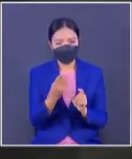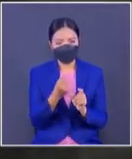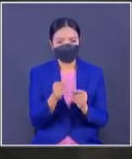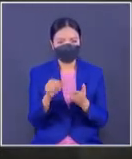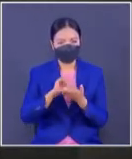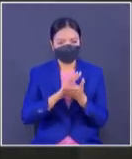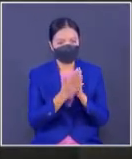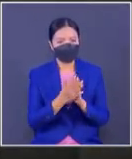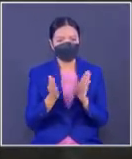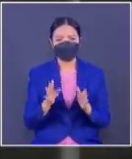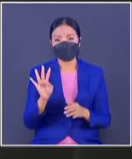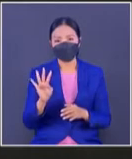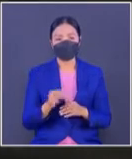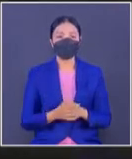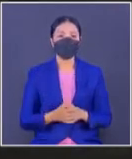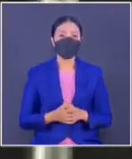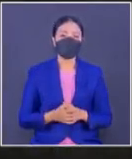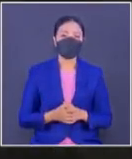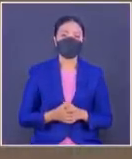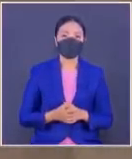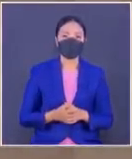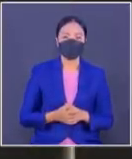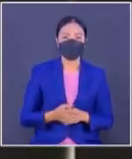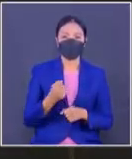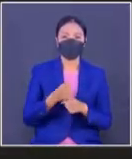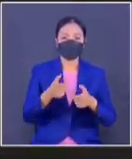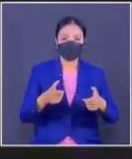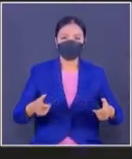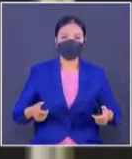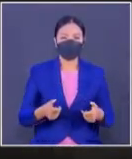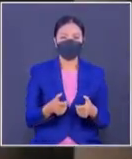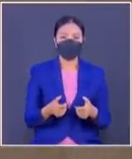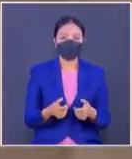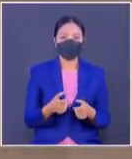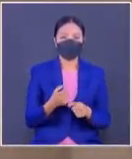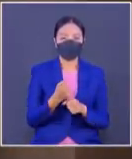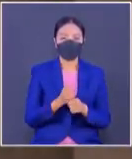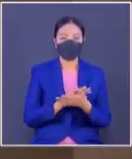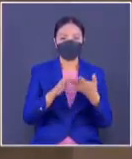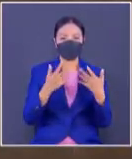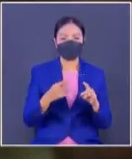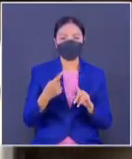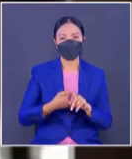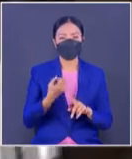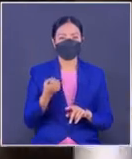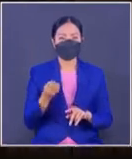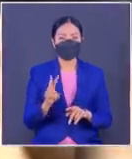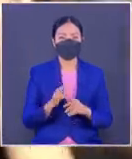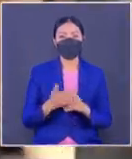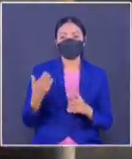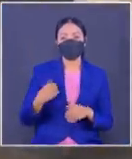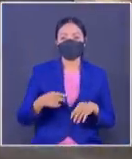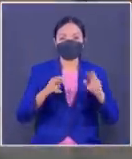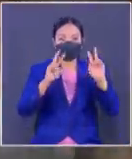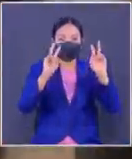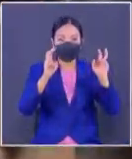ตอนนี้อยู่ระหว่างการดำเนินการและคาดว่าจะทำรายงานสืบสวนแล้วเสร็จภายในเดือนธันวาคมนี้ครับแต่ก็ยังคงมีหลายประเ